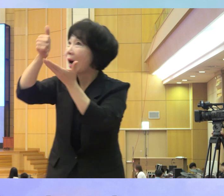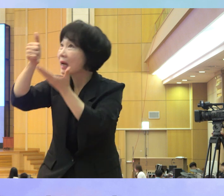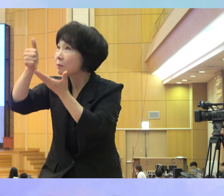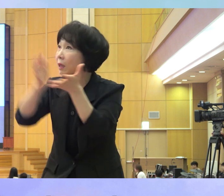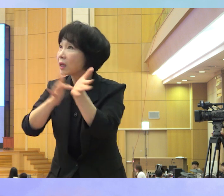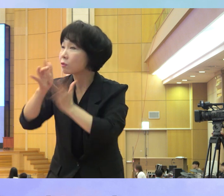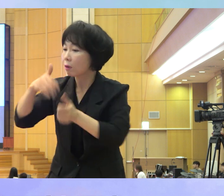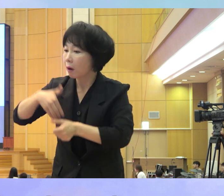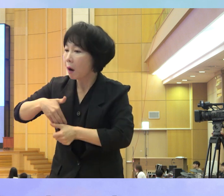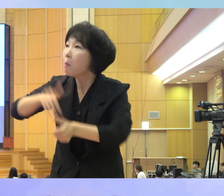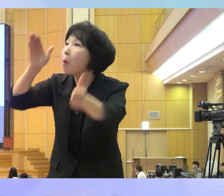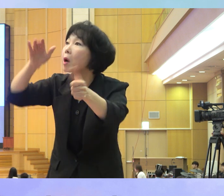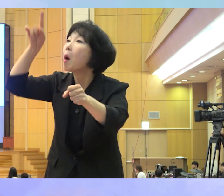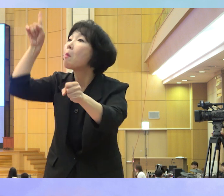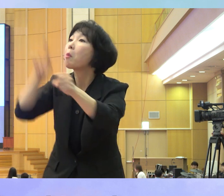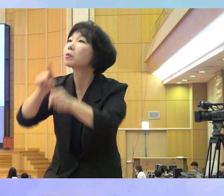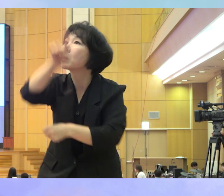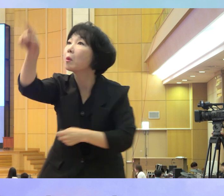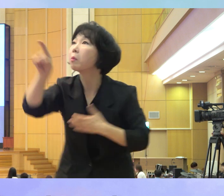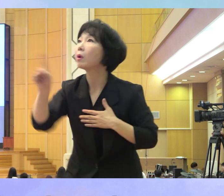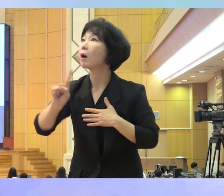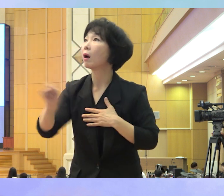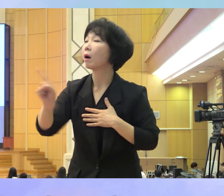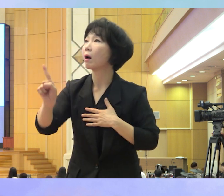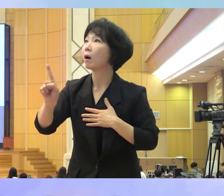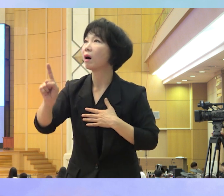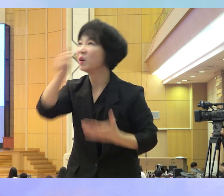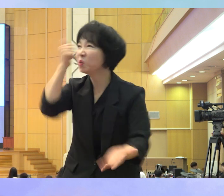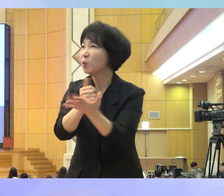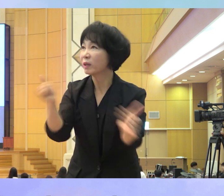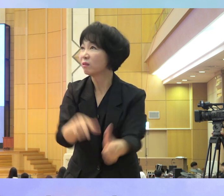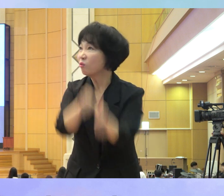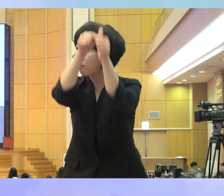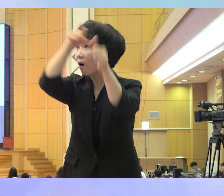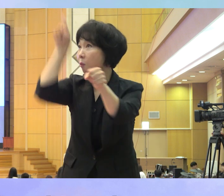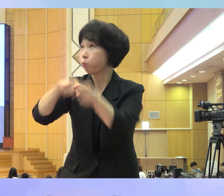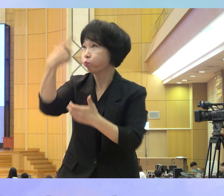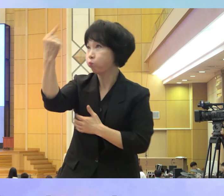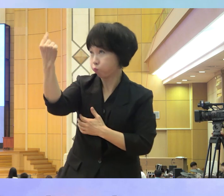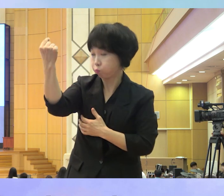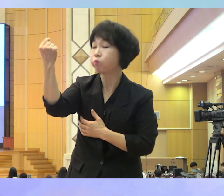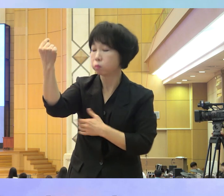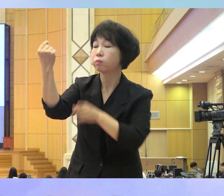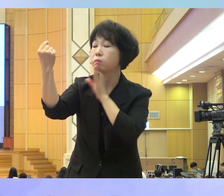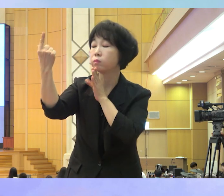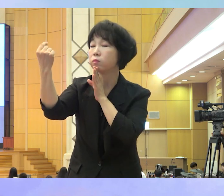하나님이 예수를 보내신 이유는 죄인을 구원하기 위해서입니다.